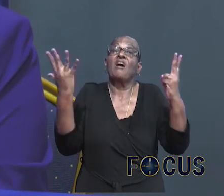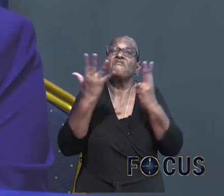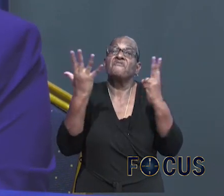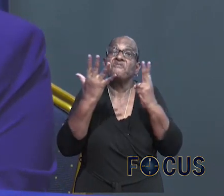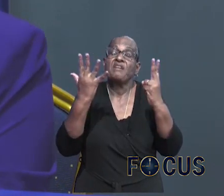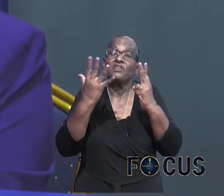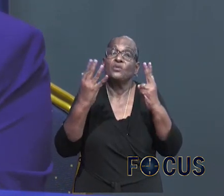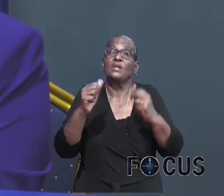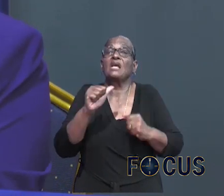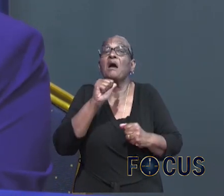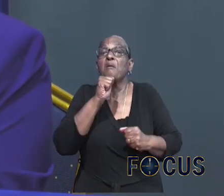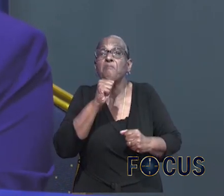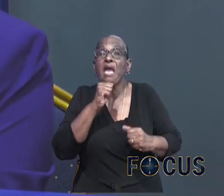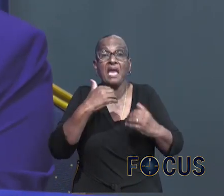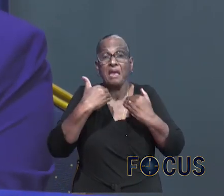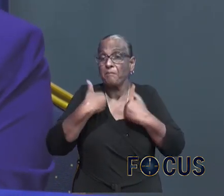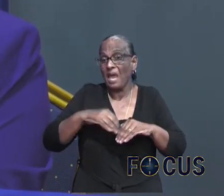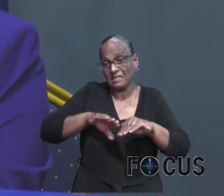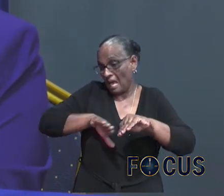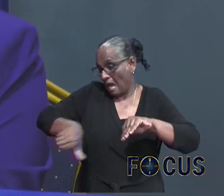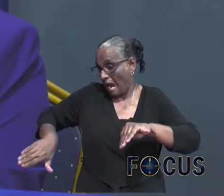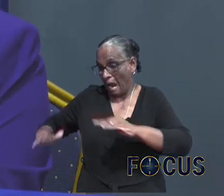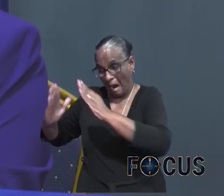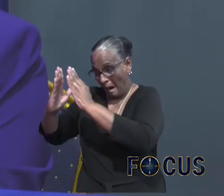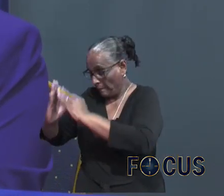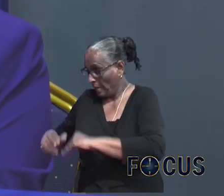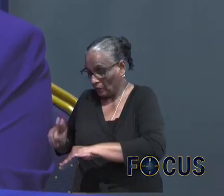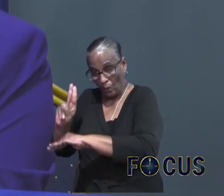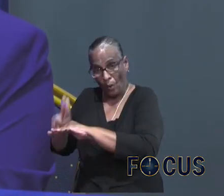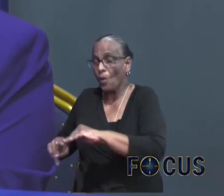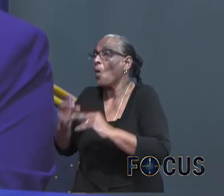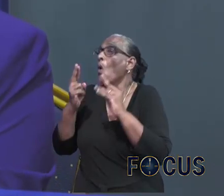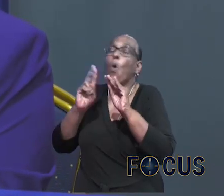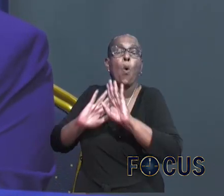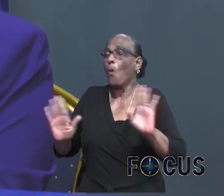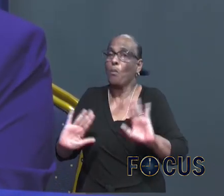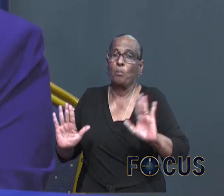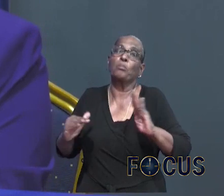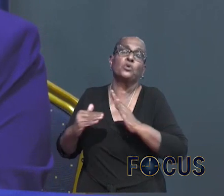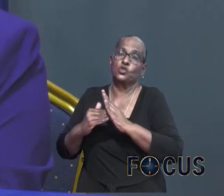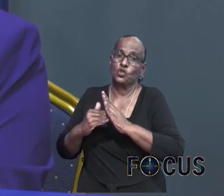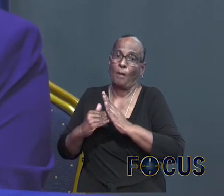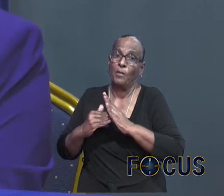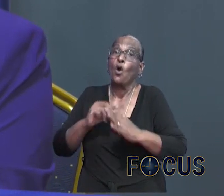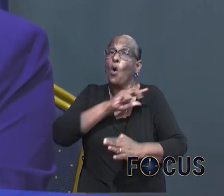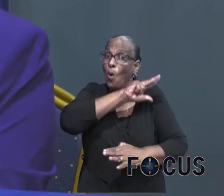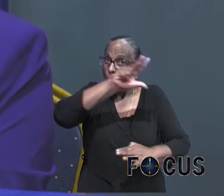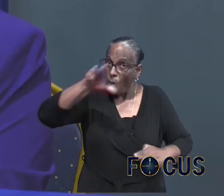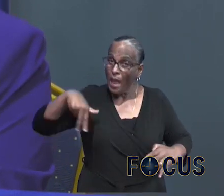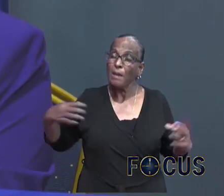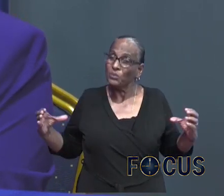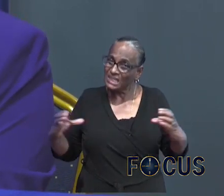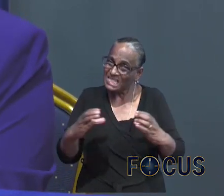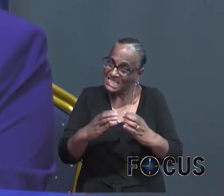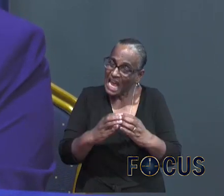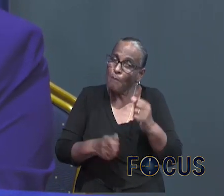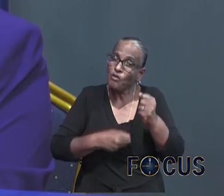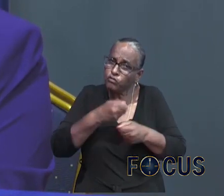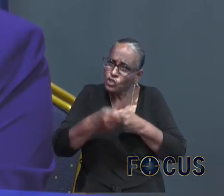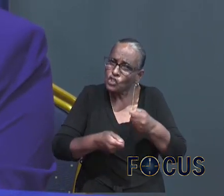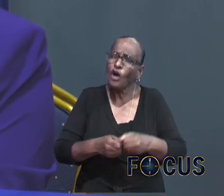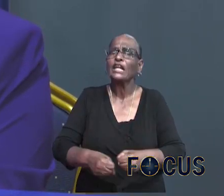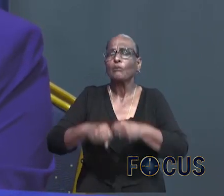geen mensen hebben in quarantaine. En dat gaan we natuurlijk kunnen doen wanneer we ervoor zorg dragen met z'n allen dat we het beheersen.